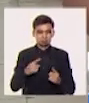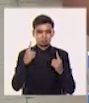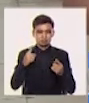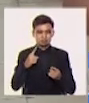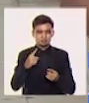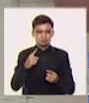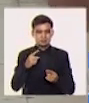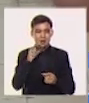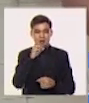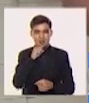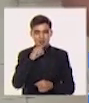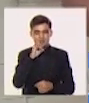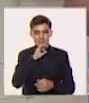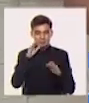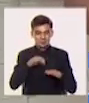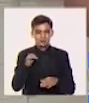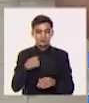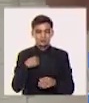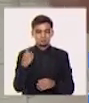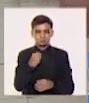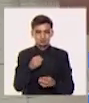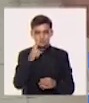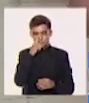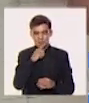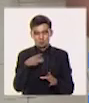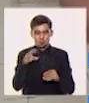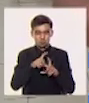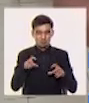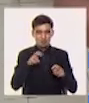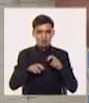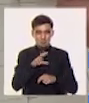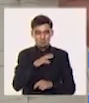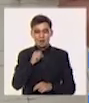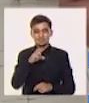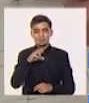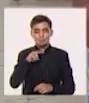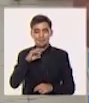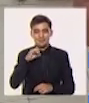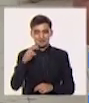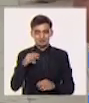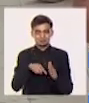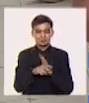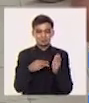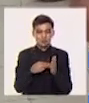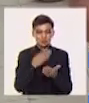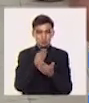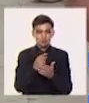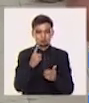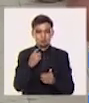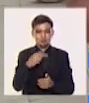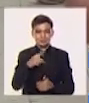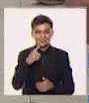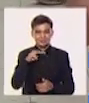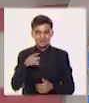бірінде тұрмын. Жұрт осыдан бір айдай бұрын табандарынан тозып іздеген аспириннің негізі шекті бағасы 121 теңге